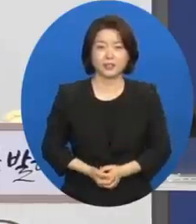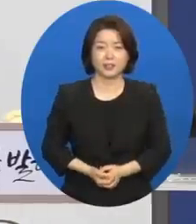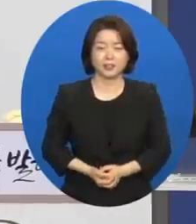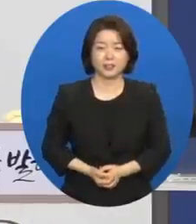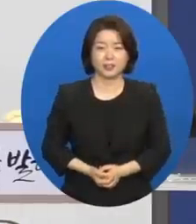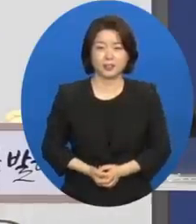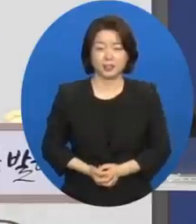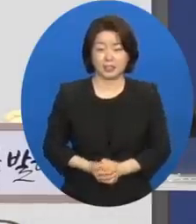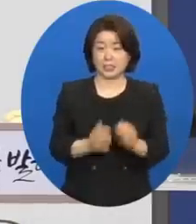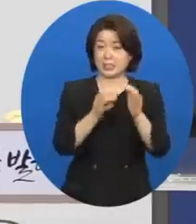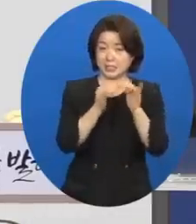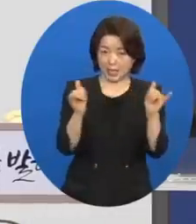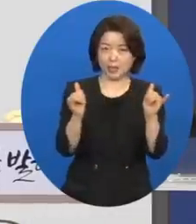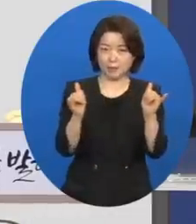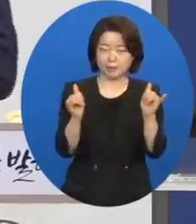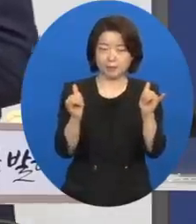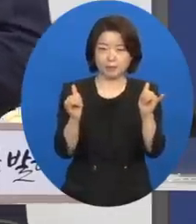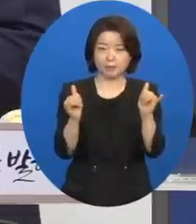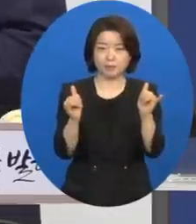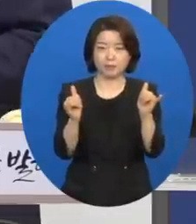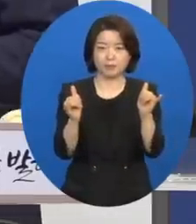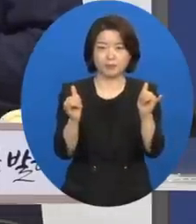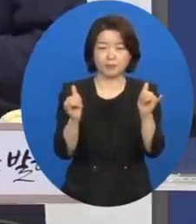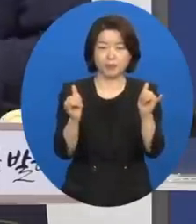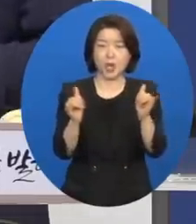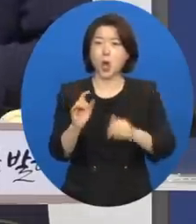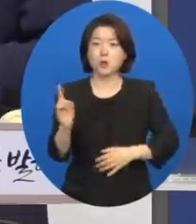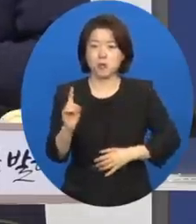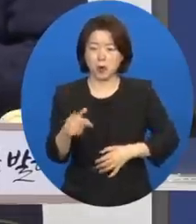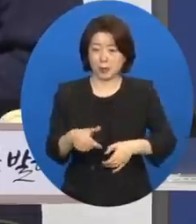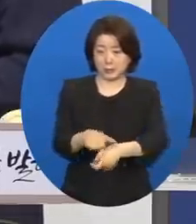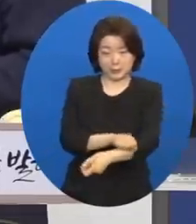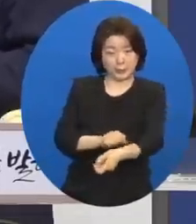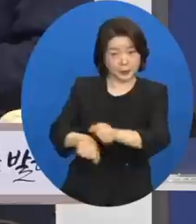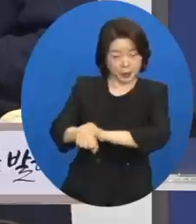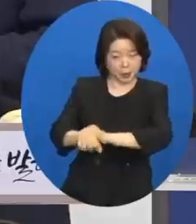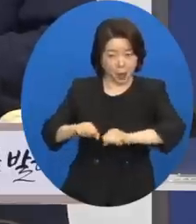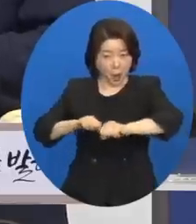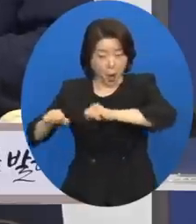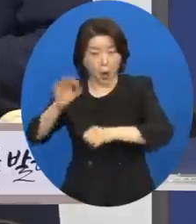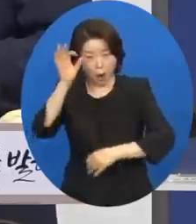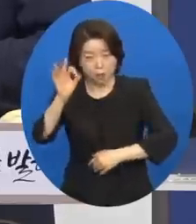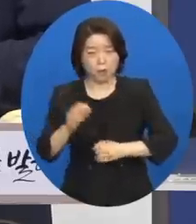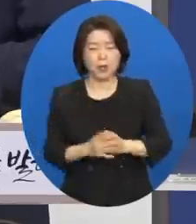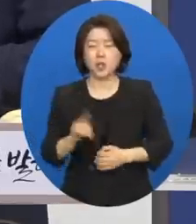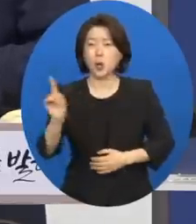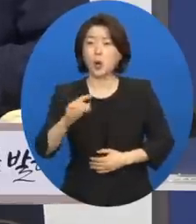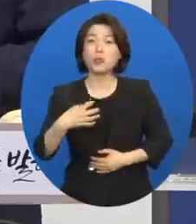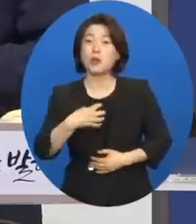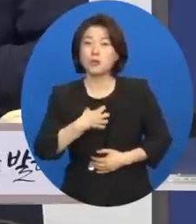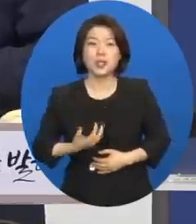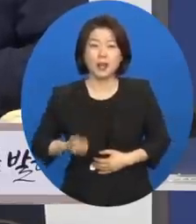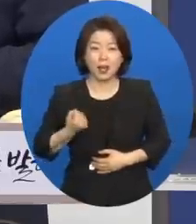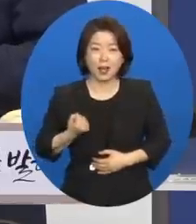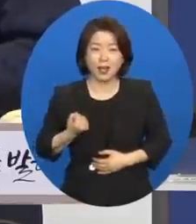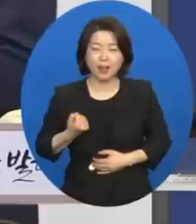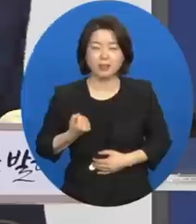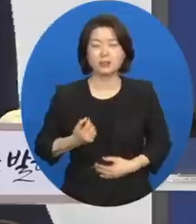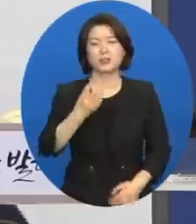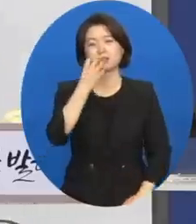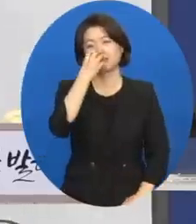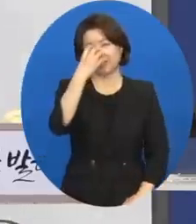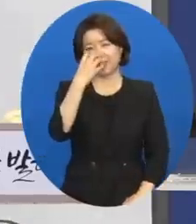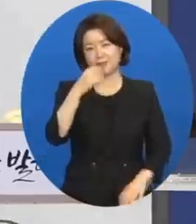이 인간이 좀 적극적일 때는 그 어떤 위기를 가지고 있느냐 하면